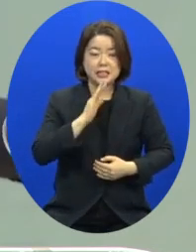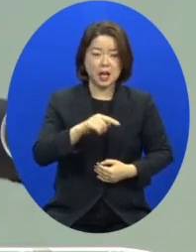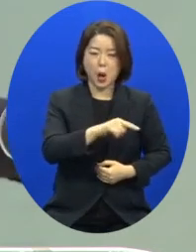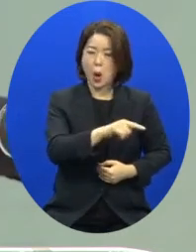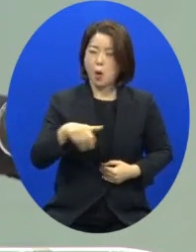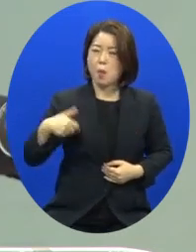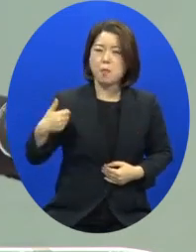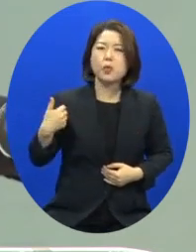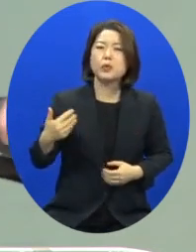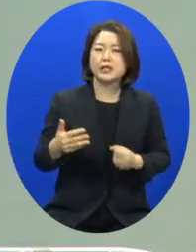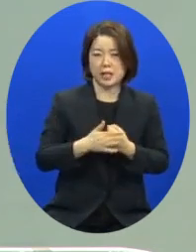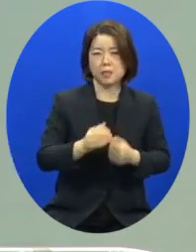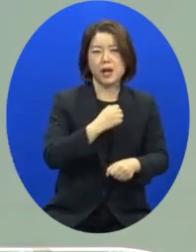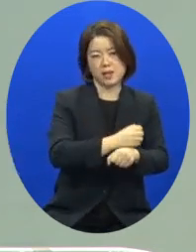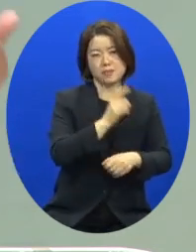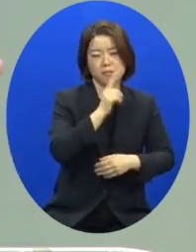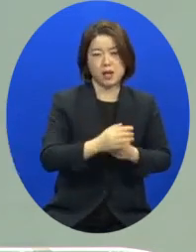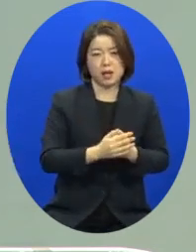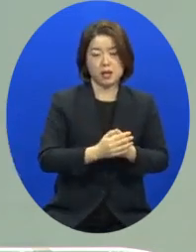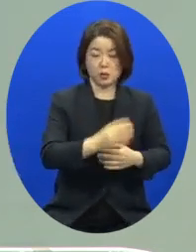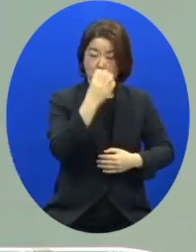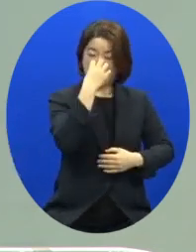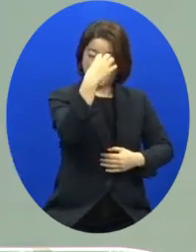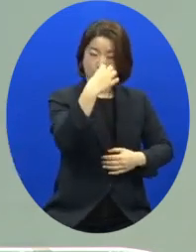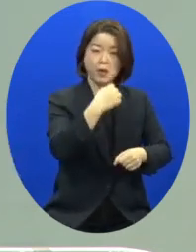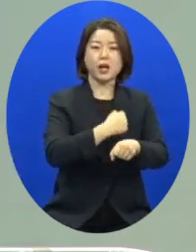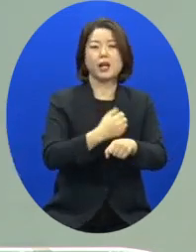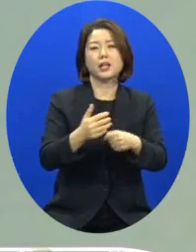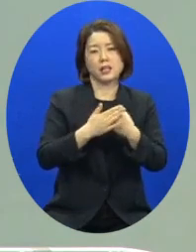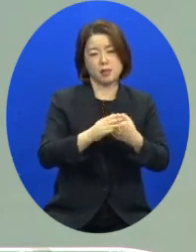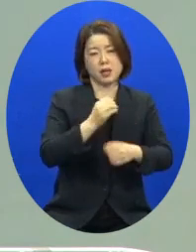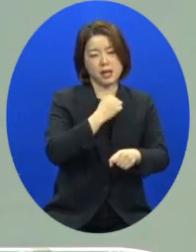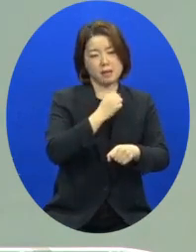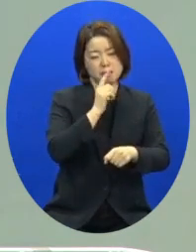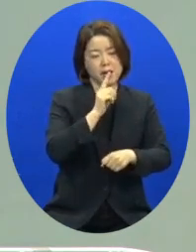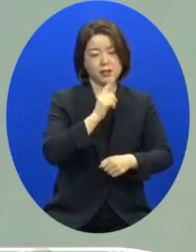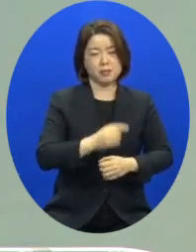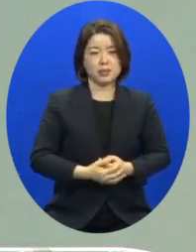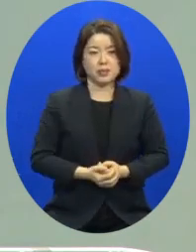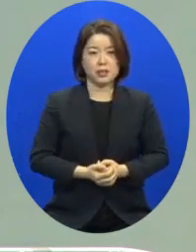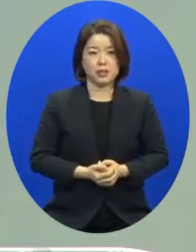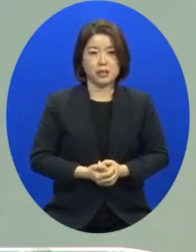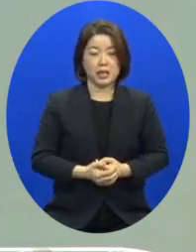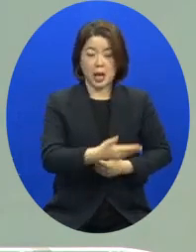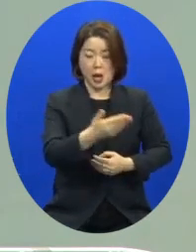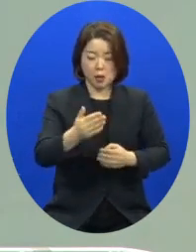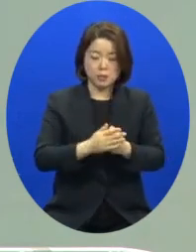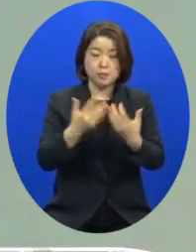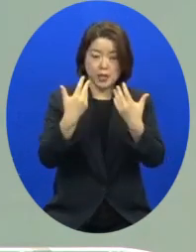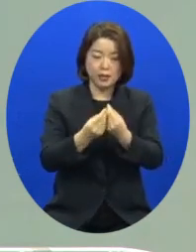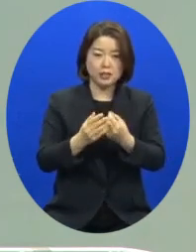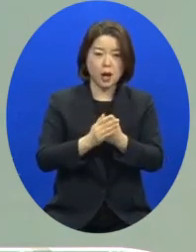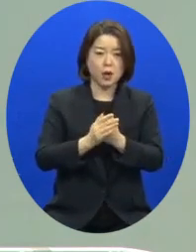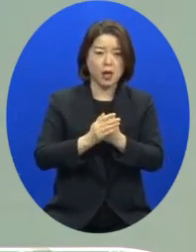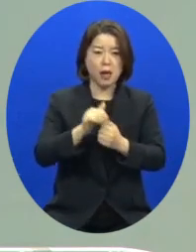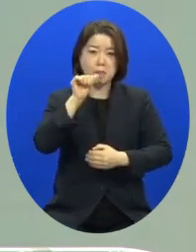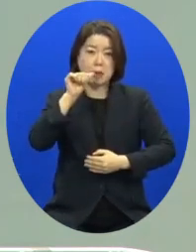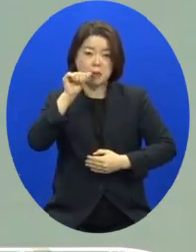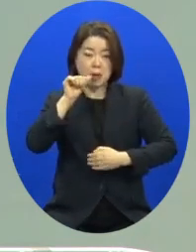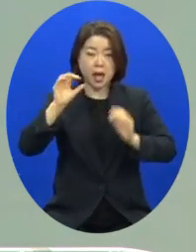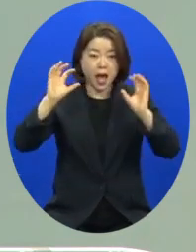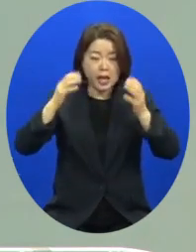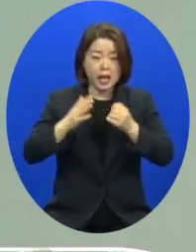몰라서 하는 이야기고 교만해서 하는 이야기입니다. 여러분 이제 갓난 아기에게 넌 어째